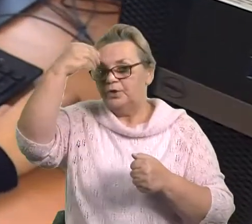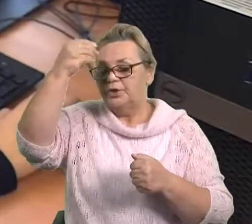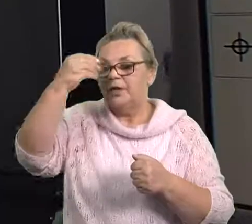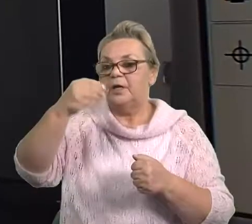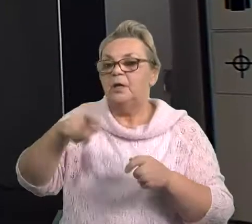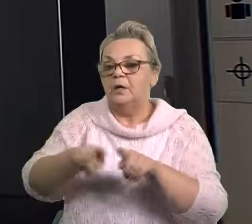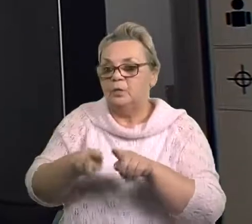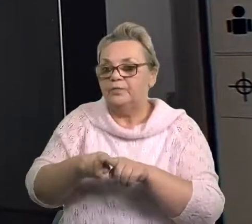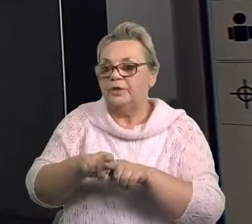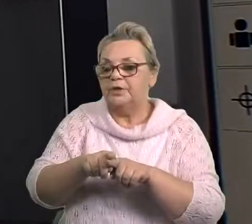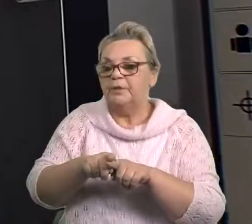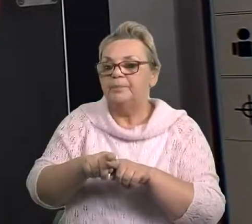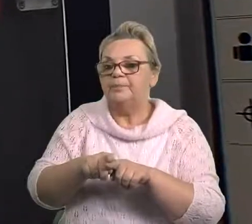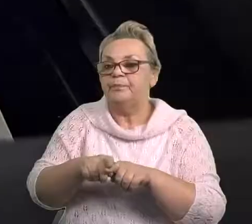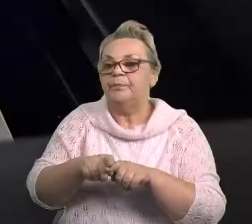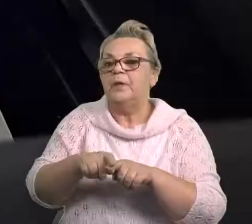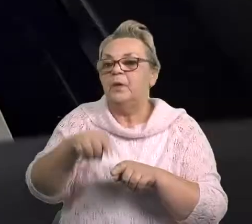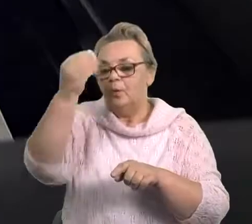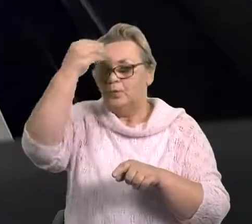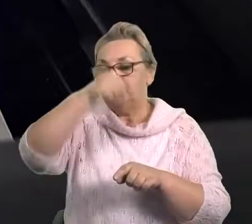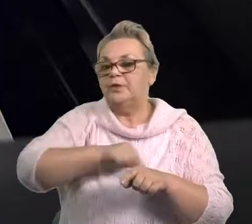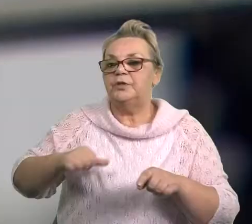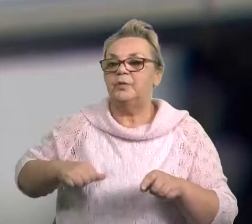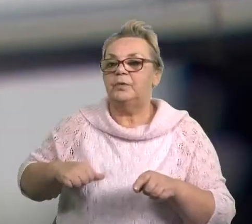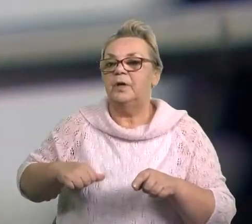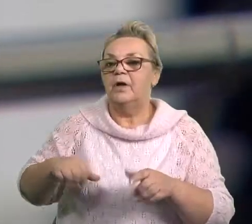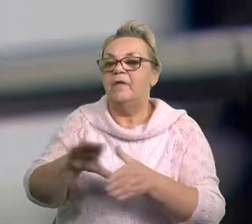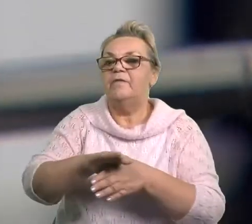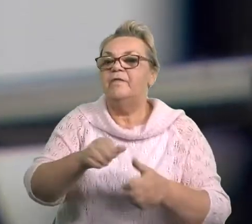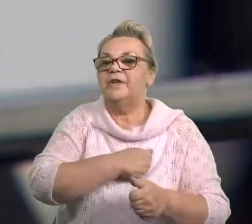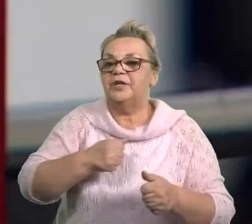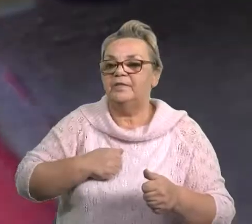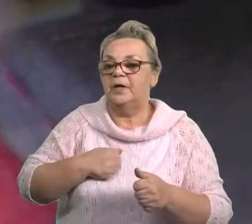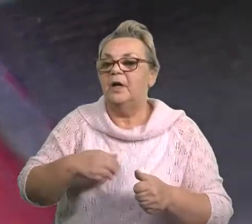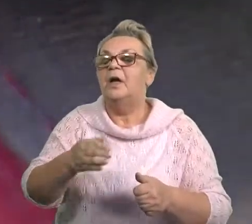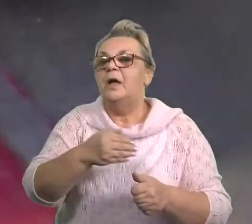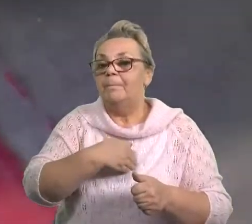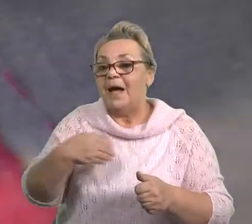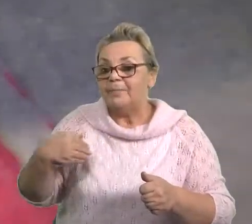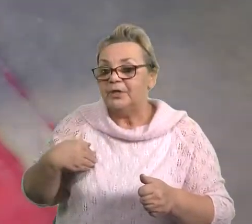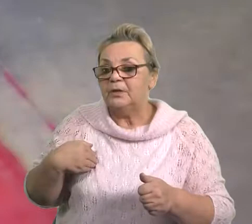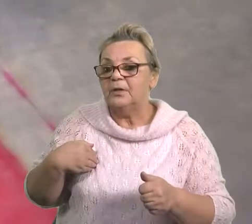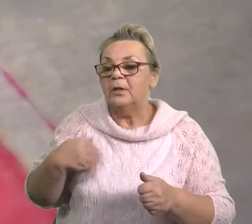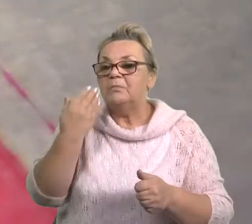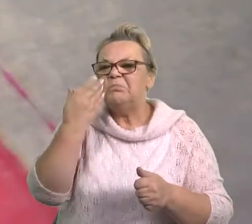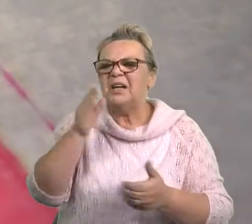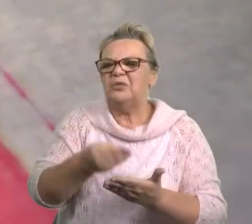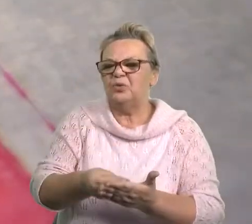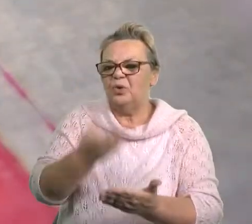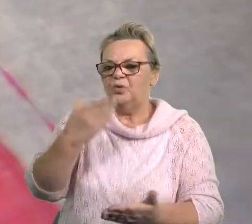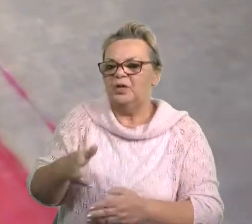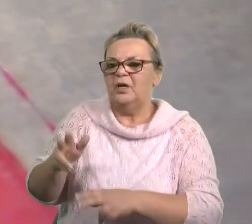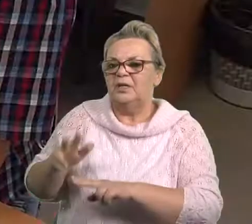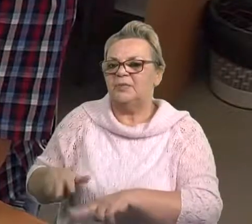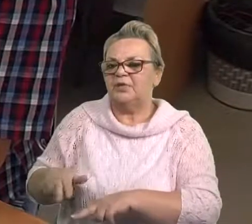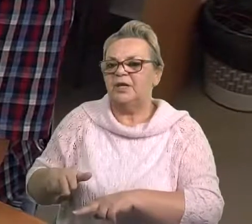pracownie. Te pracownie wyposażone w bardzo nowoczesny, drogi sprzęt. Bez pieniędzy unijnych to nie byłoby w